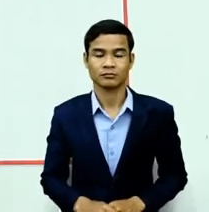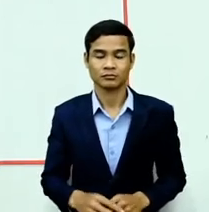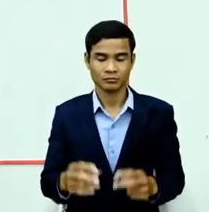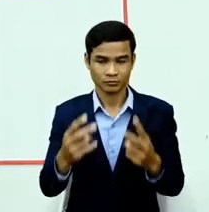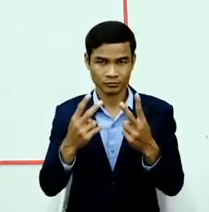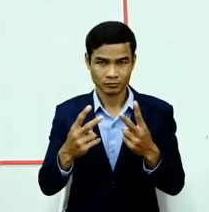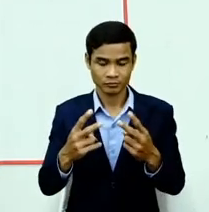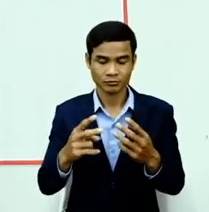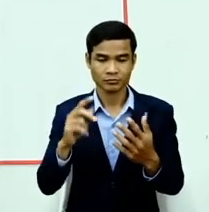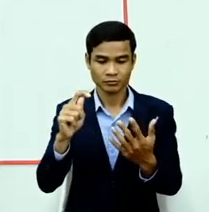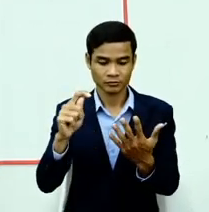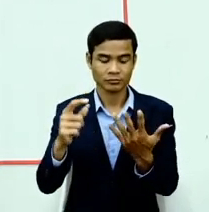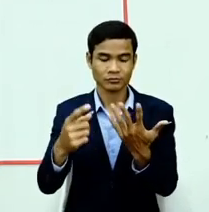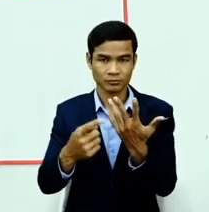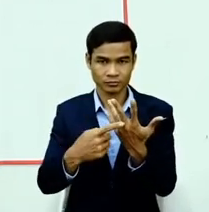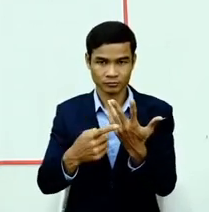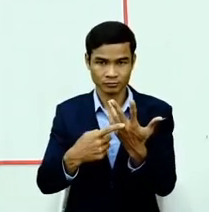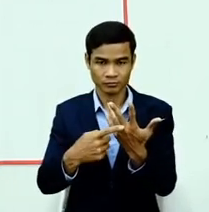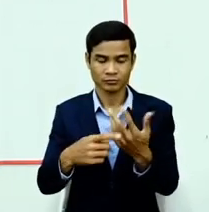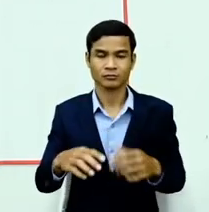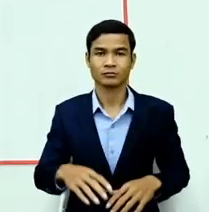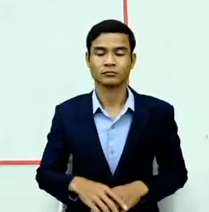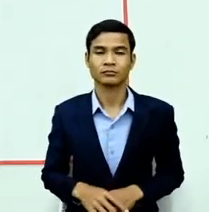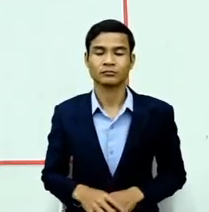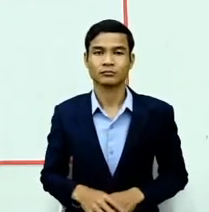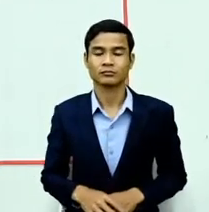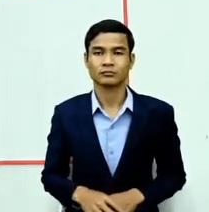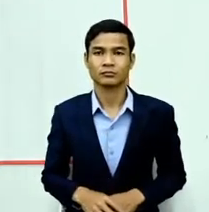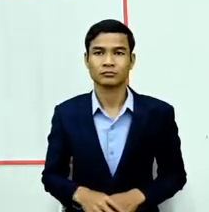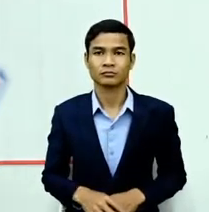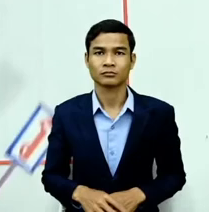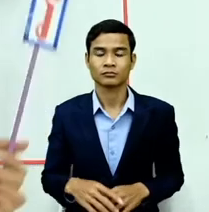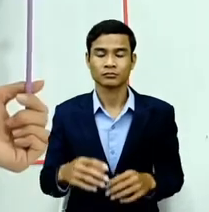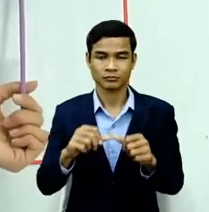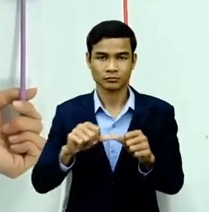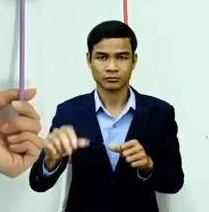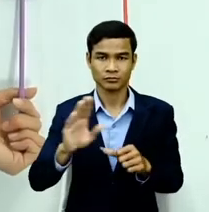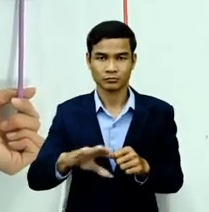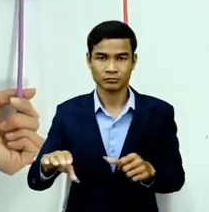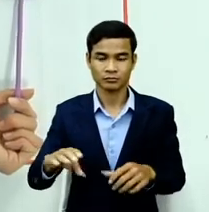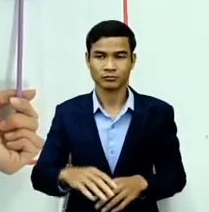Tiền toán rô ôm rộng. Bánh toán.